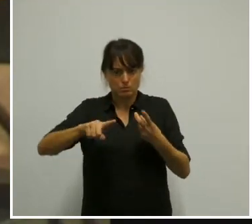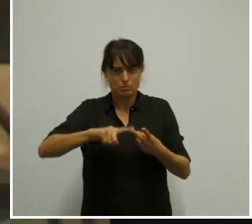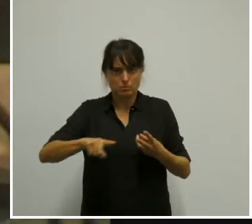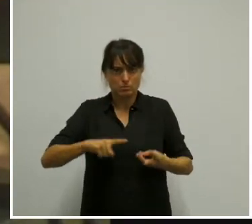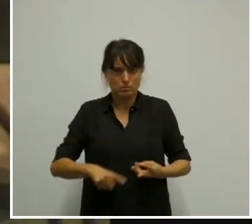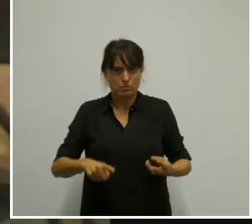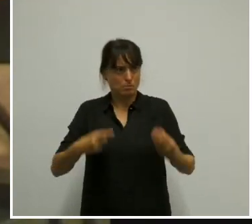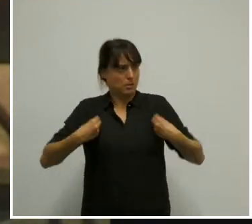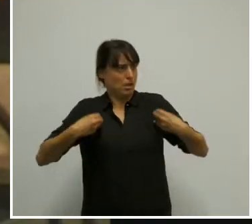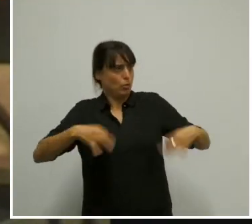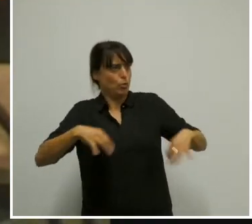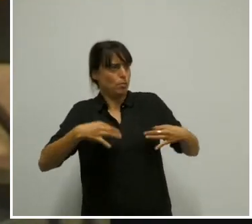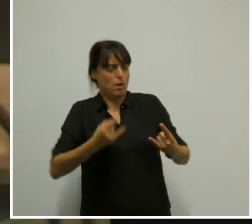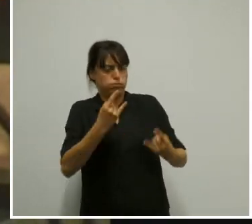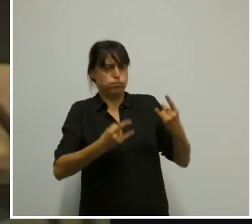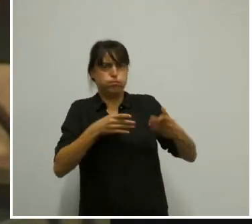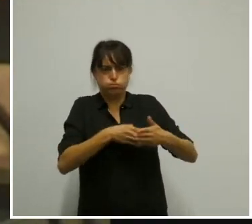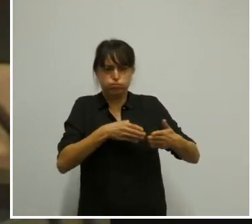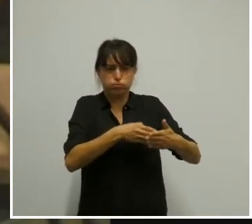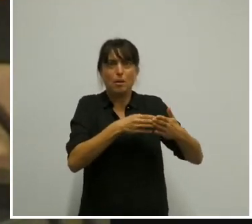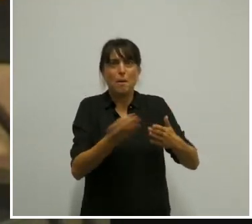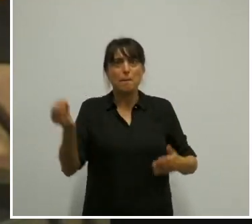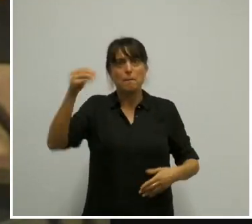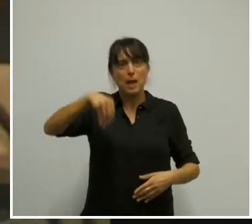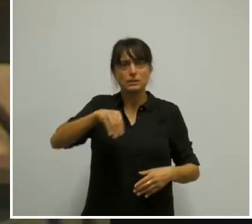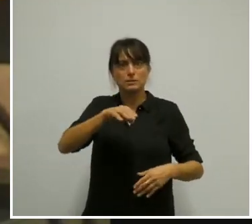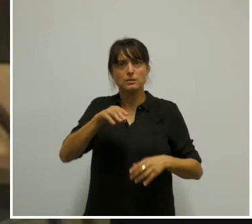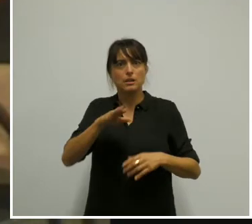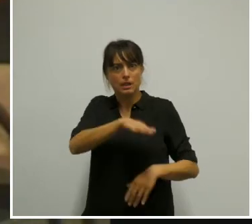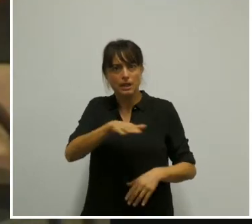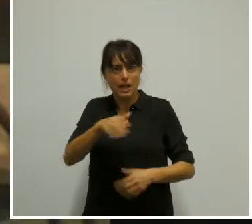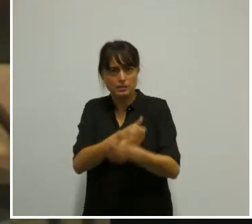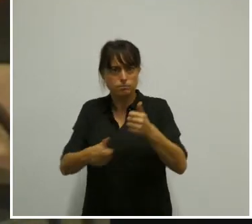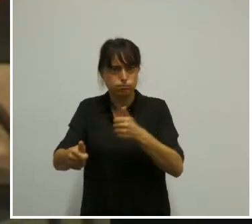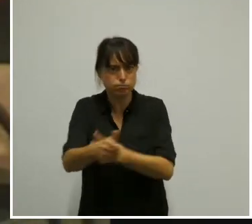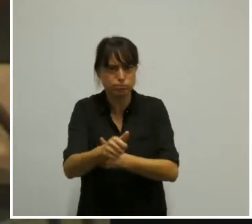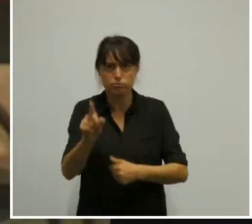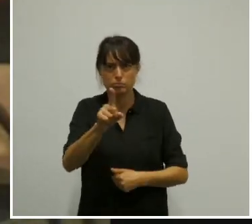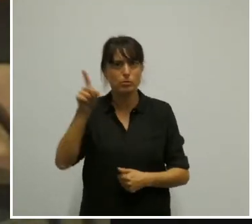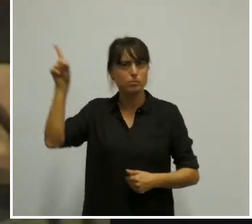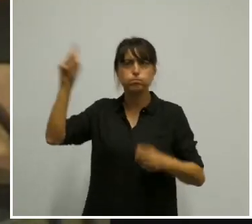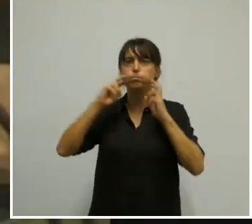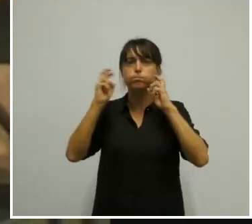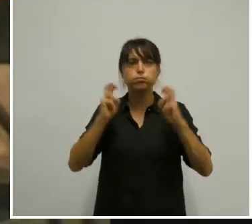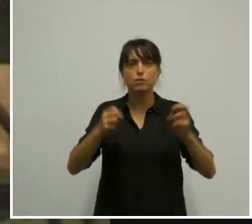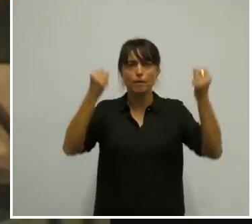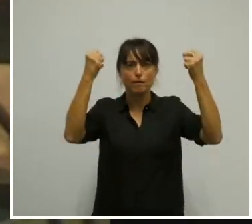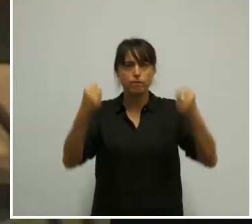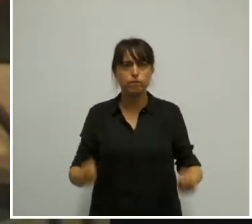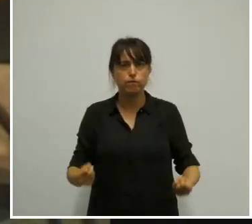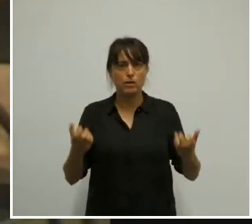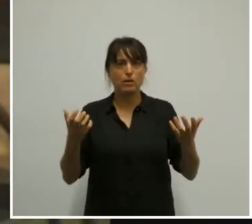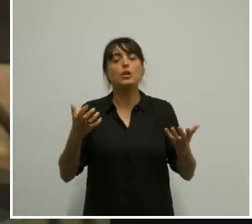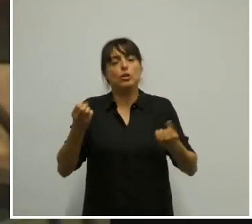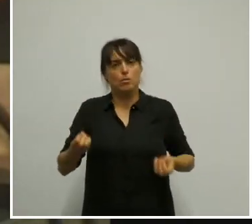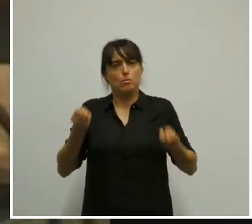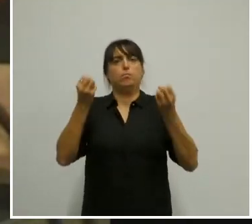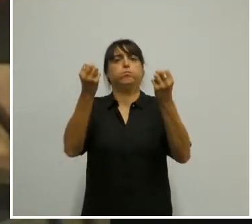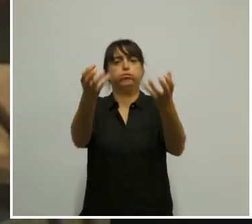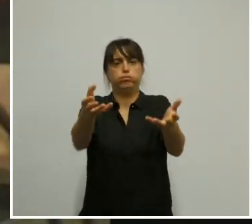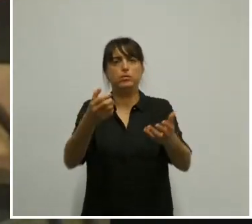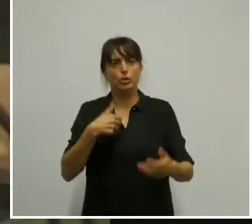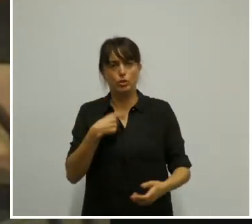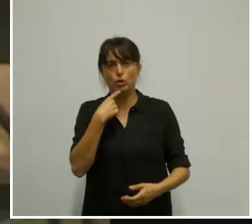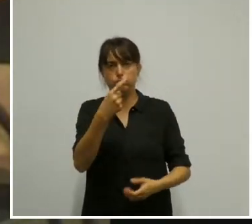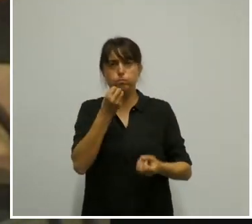sense tenir en compte tot això, i ara més tot això, vull dir, ara mateix estan desbordadíssims. Llavors, jo us trasllado això,